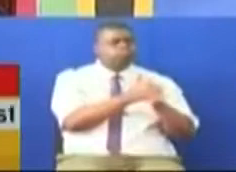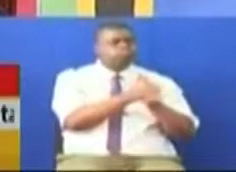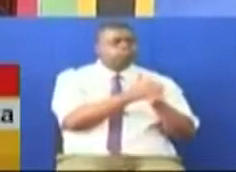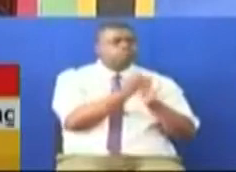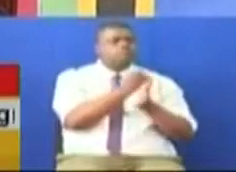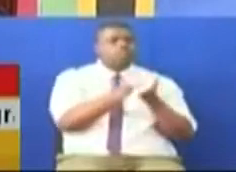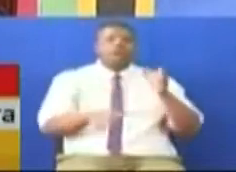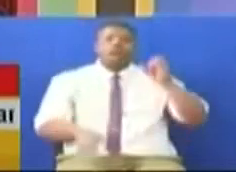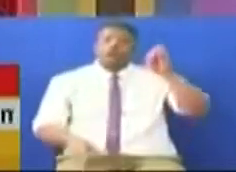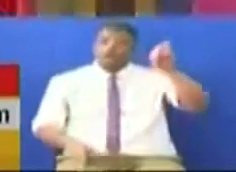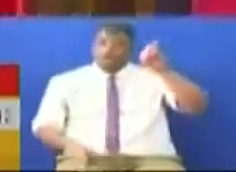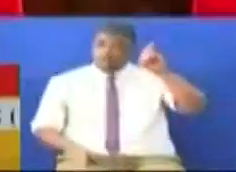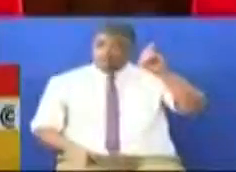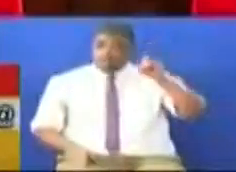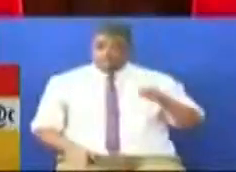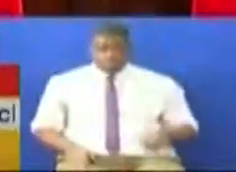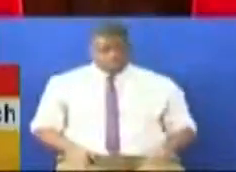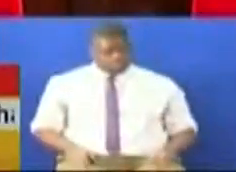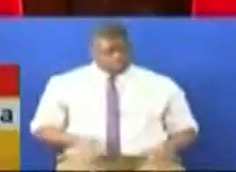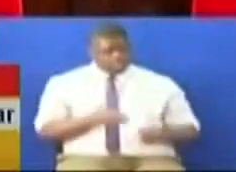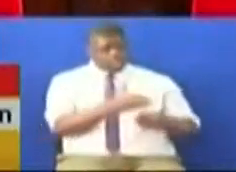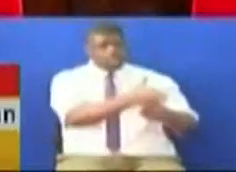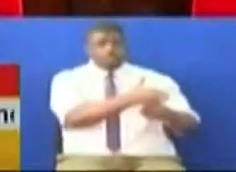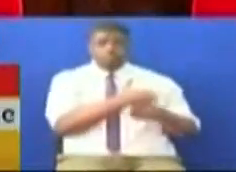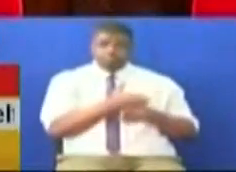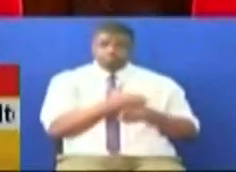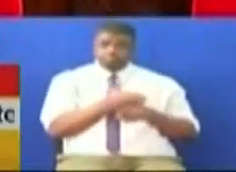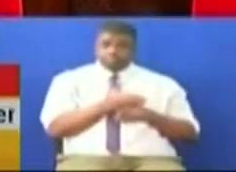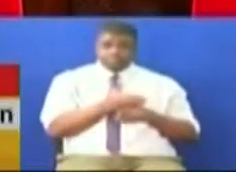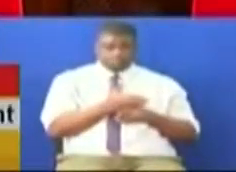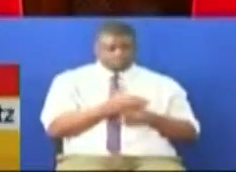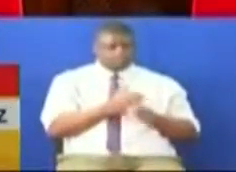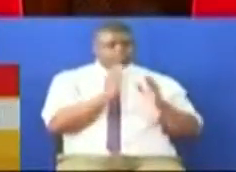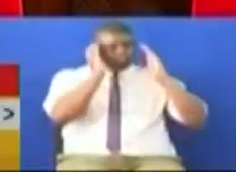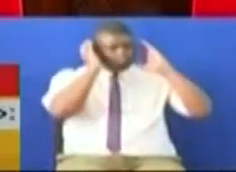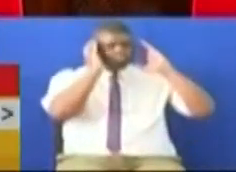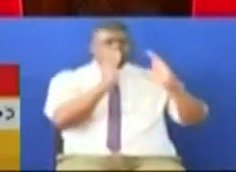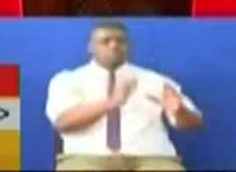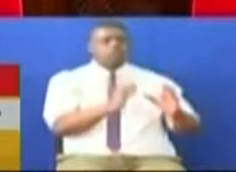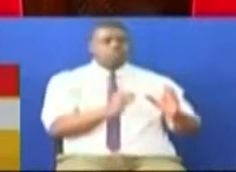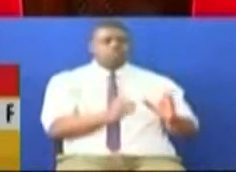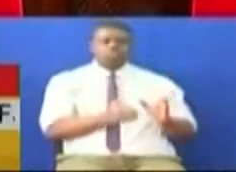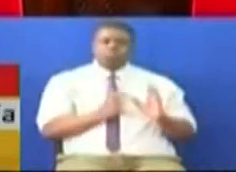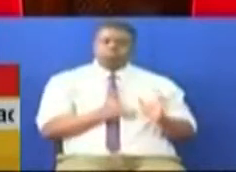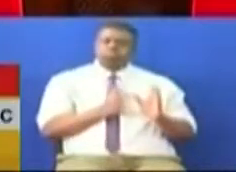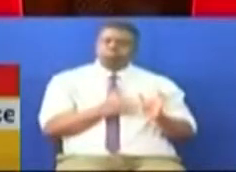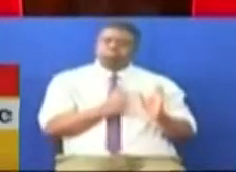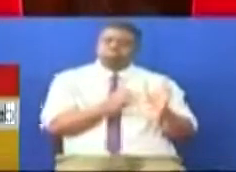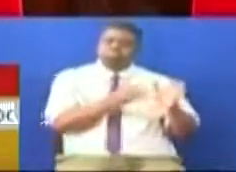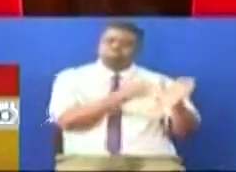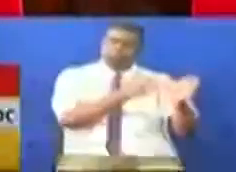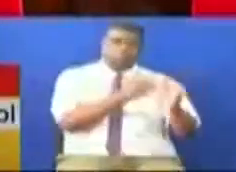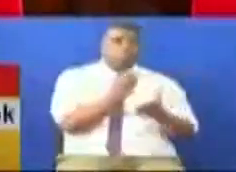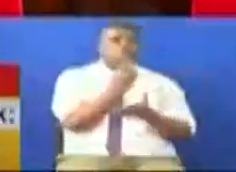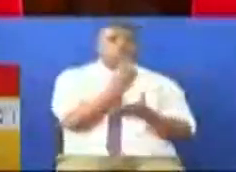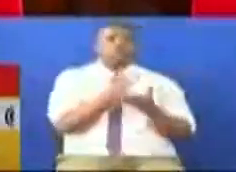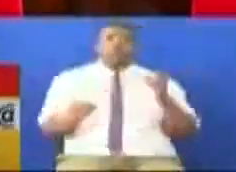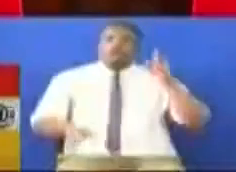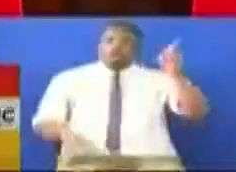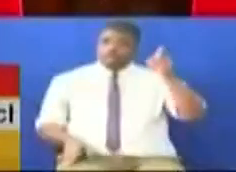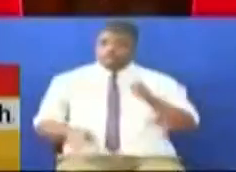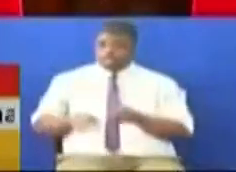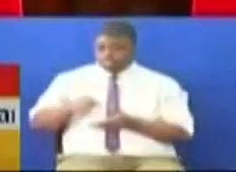mwaka 2013 shirika la UDA liliingia mkataba na Simon Group